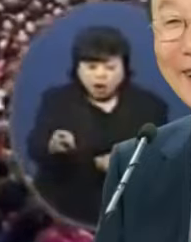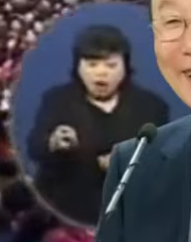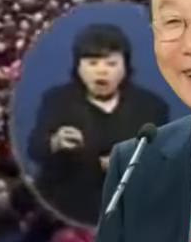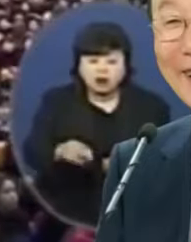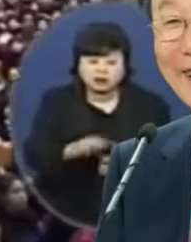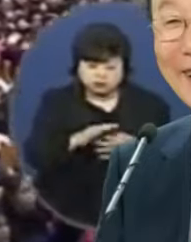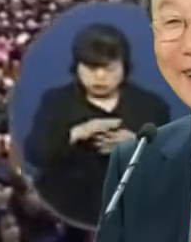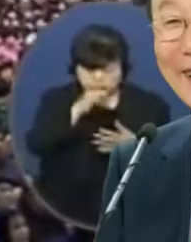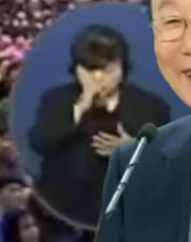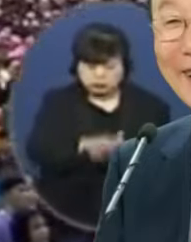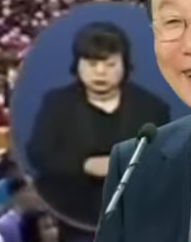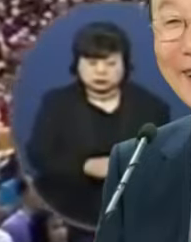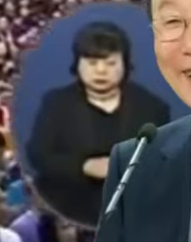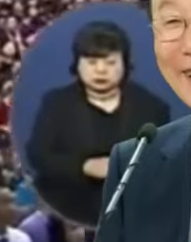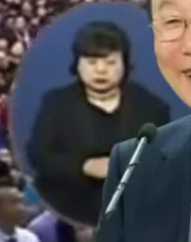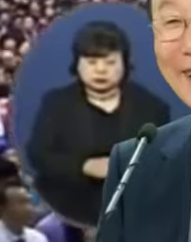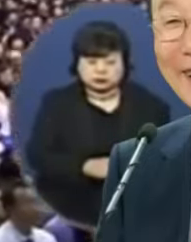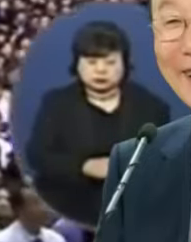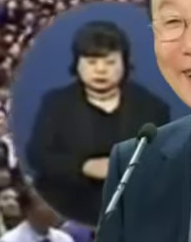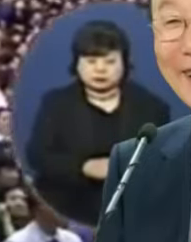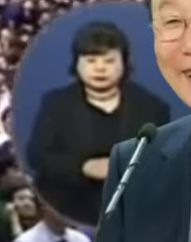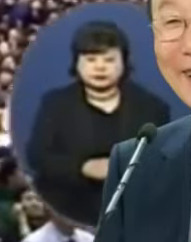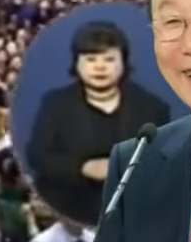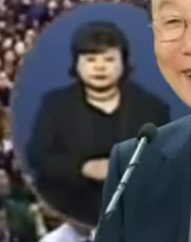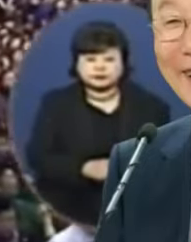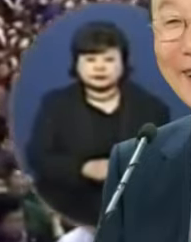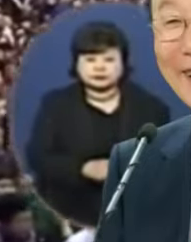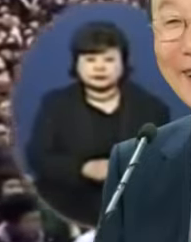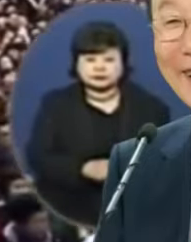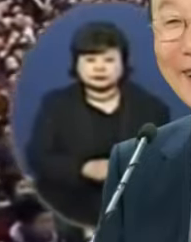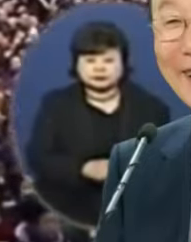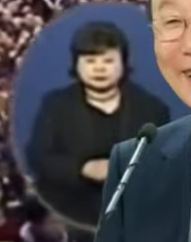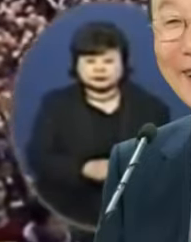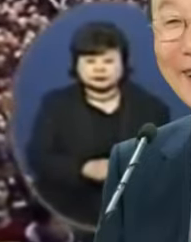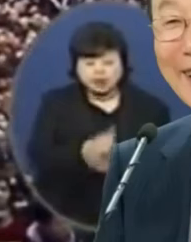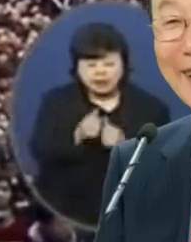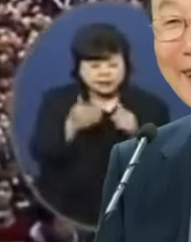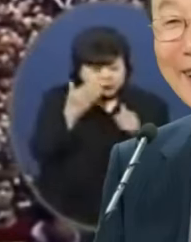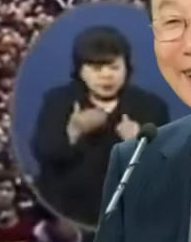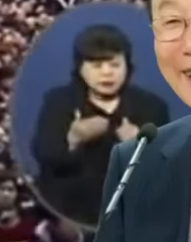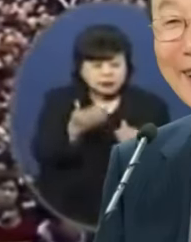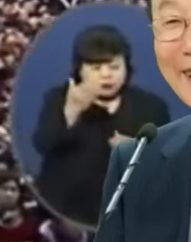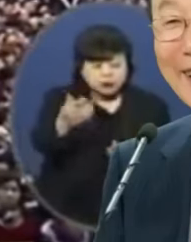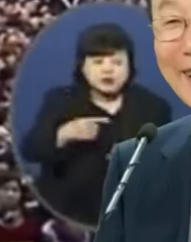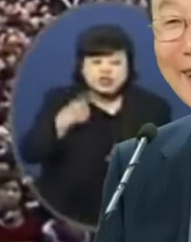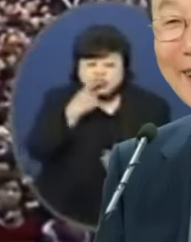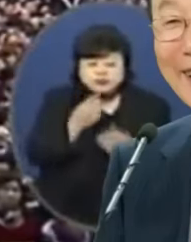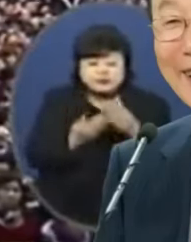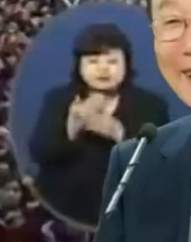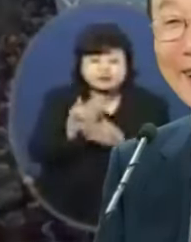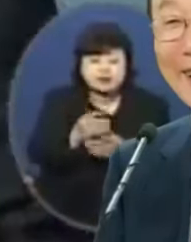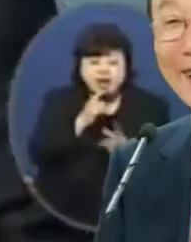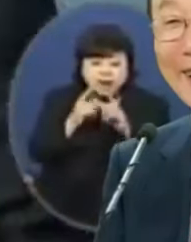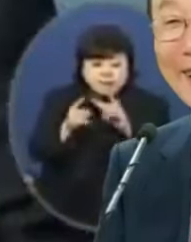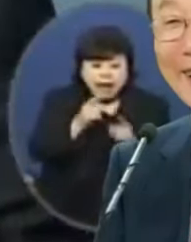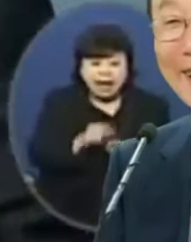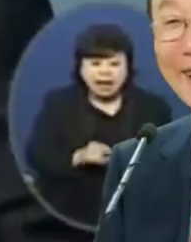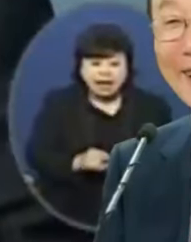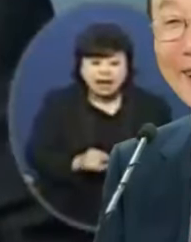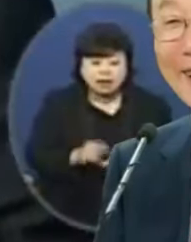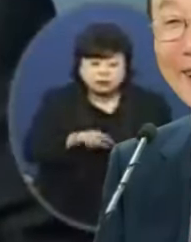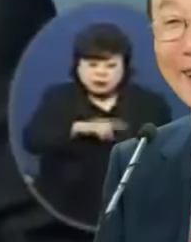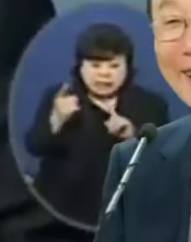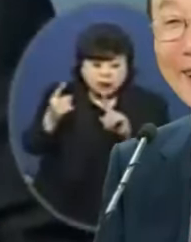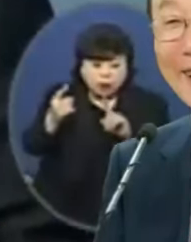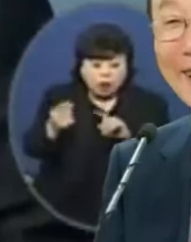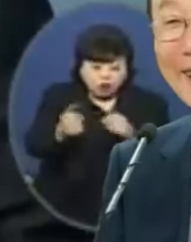달렸다. 우리는 그렇게까지 심각하게 생각 안 했는데 하나님께서는 여러분의 입에 나오는 말이 결국 여러분을 살리기도